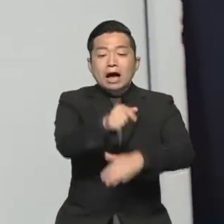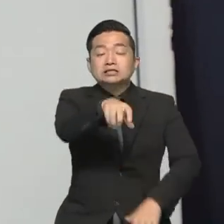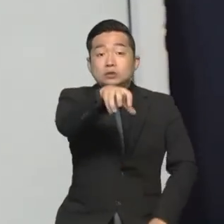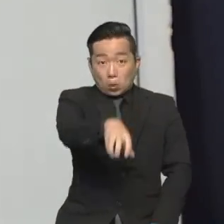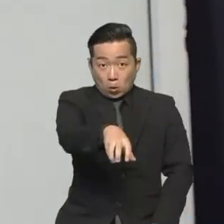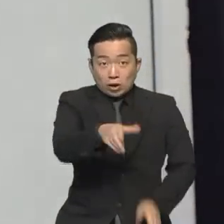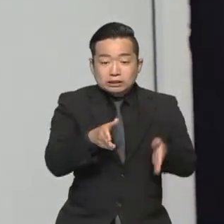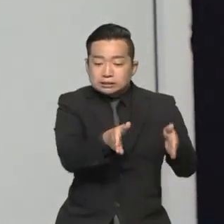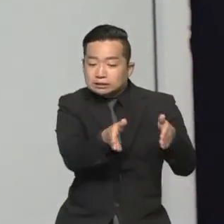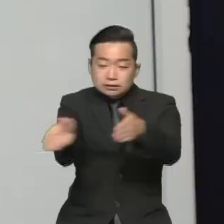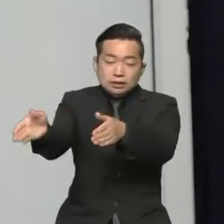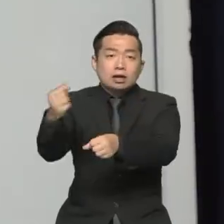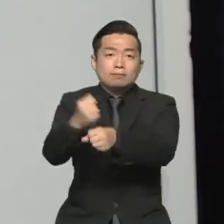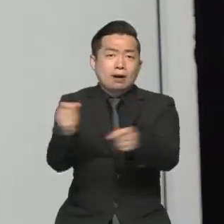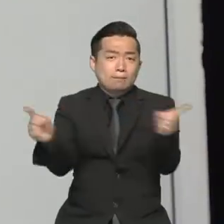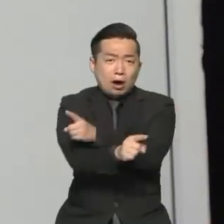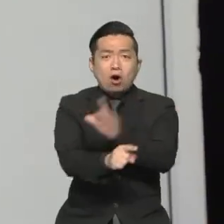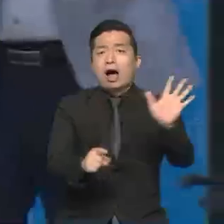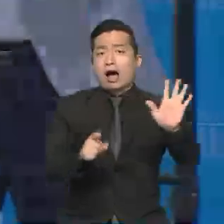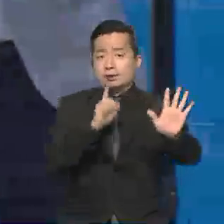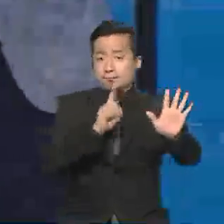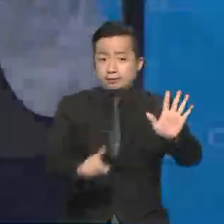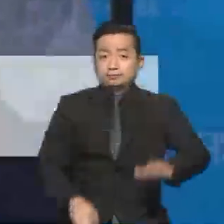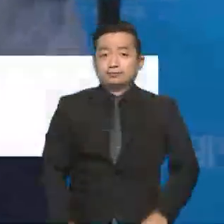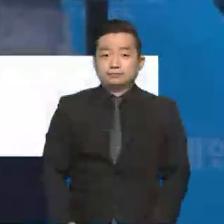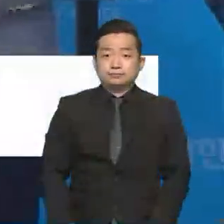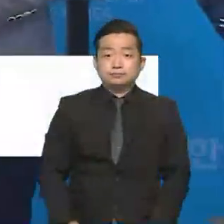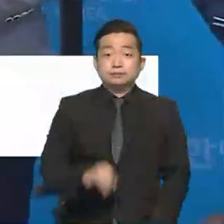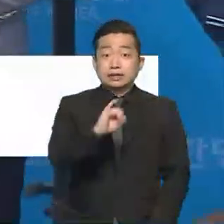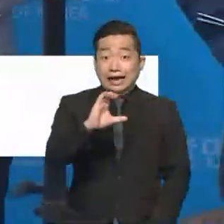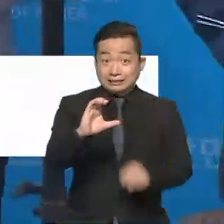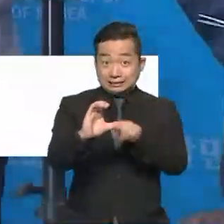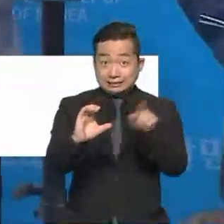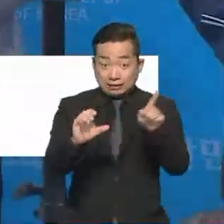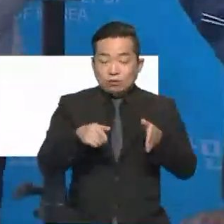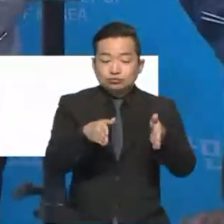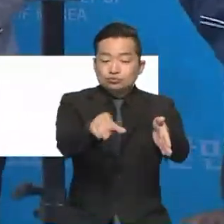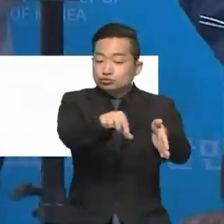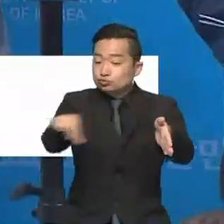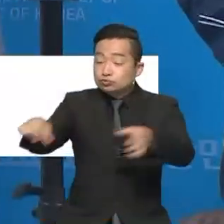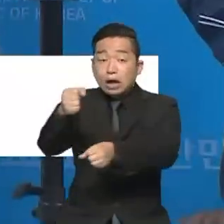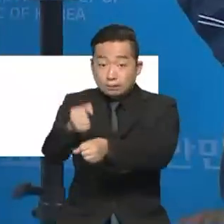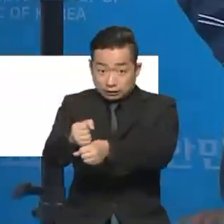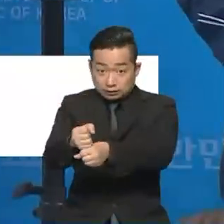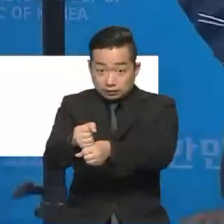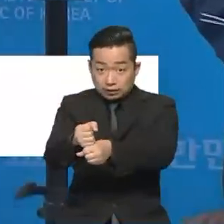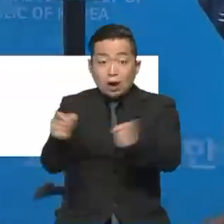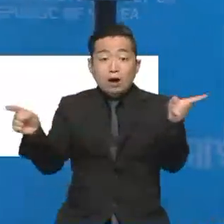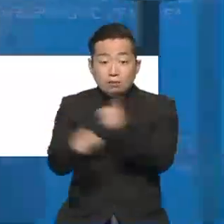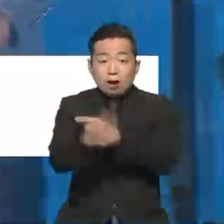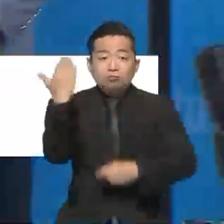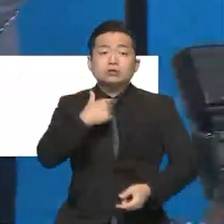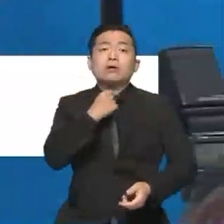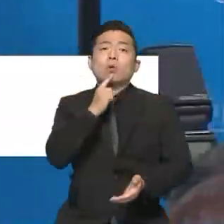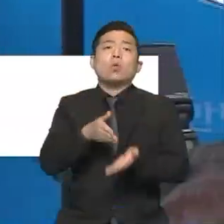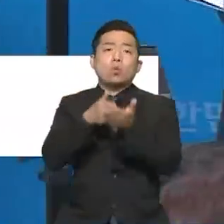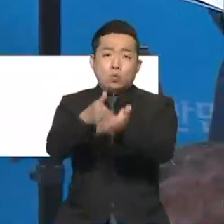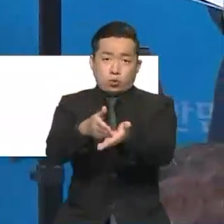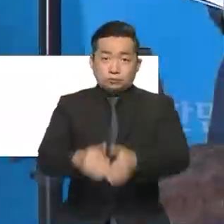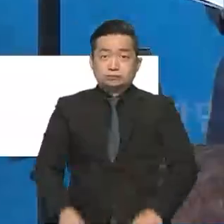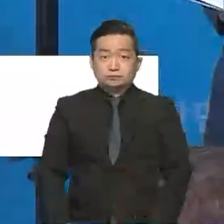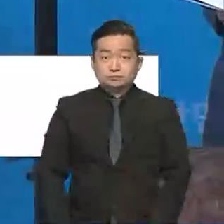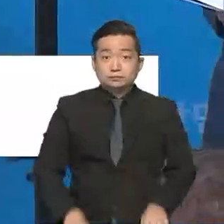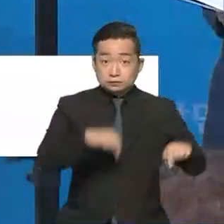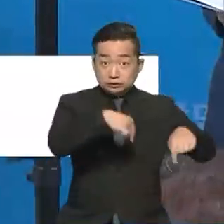노선 변경을 요청한 건 아니라는 겁니다. IC 나들목을 만들어서 우리도 타게 하자. 이게 우리의 요구였습니다. 당정